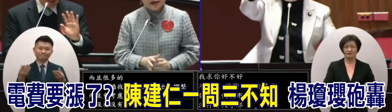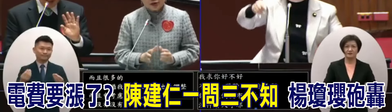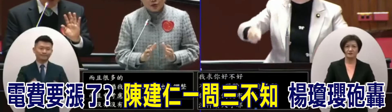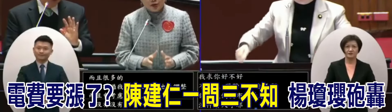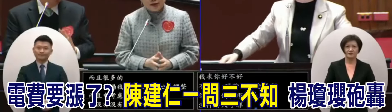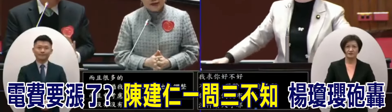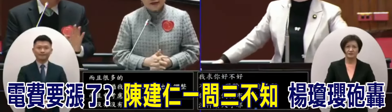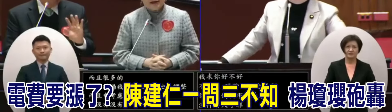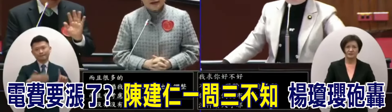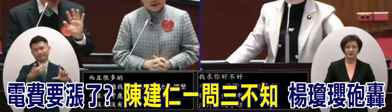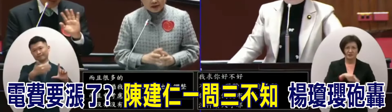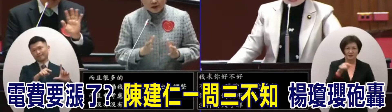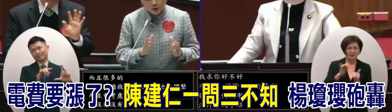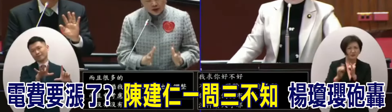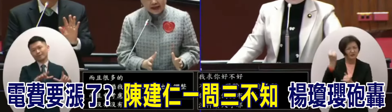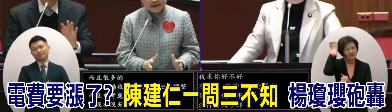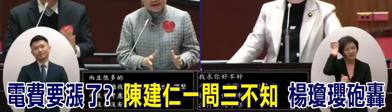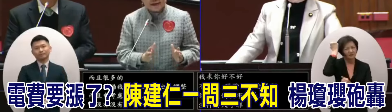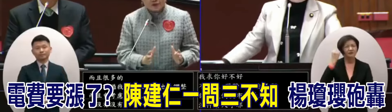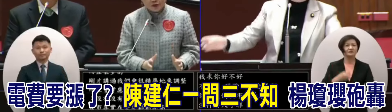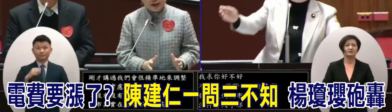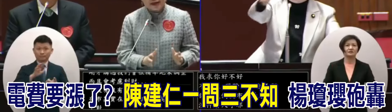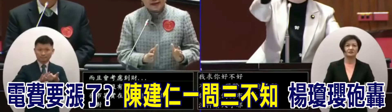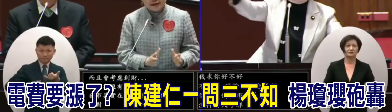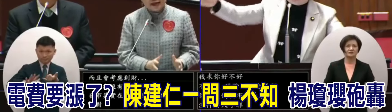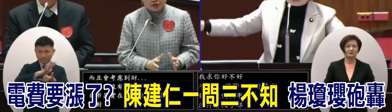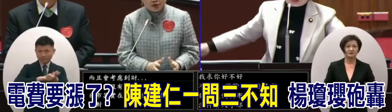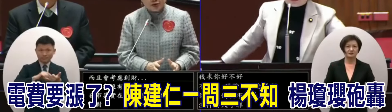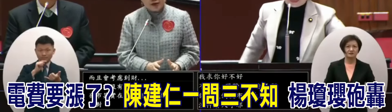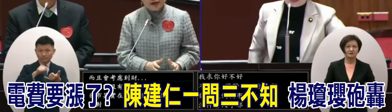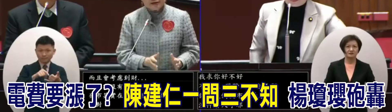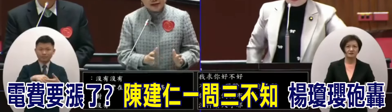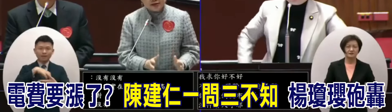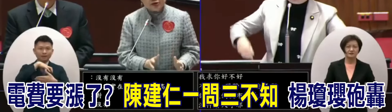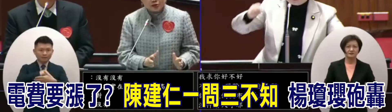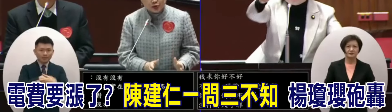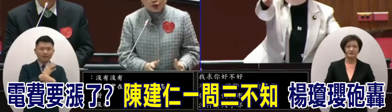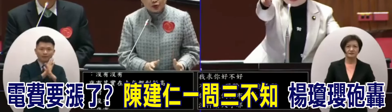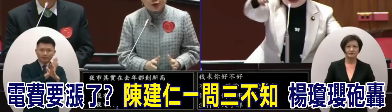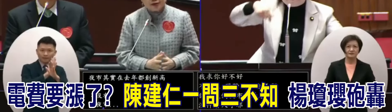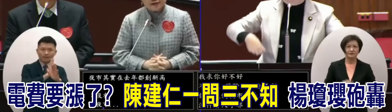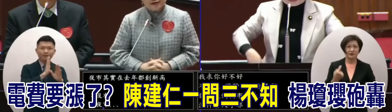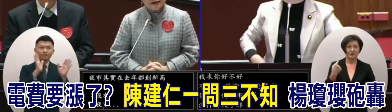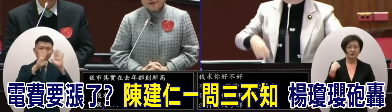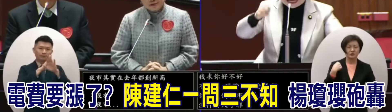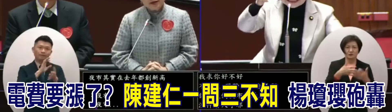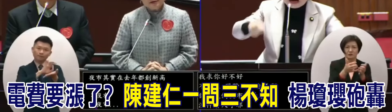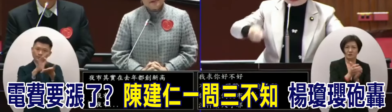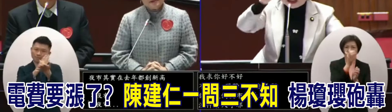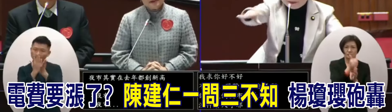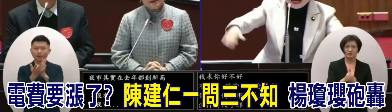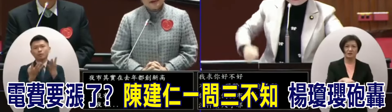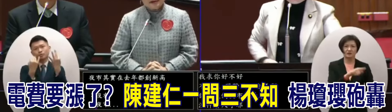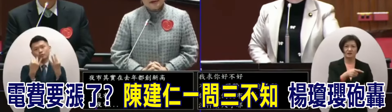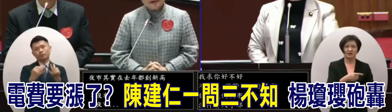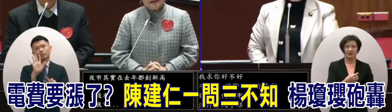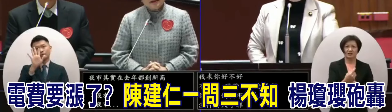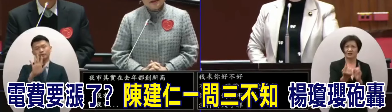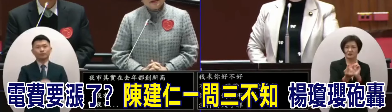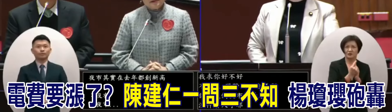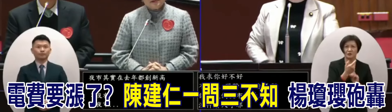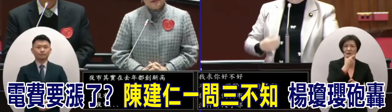我们不得了，你们还笑得出来？ 国内的国内的内需，这个都有数据。 昨天我给部长，部长还笑，我说你不要